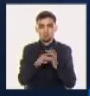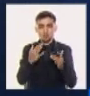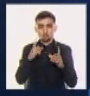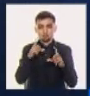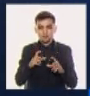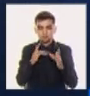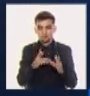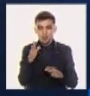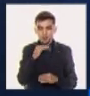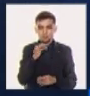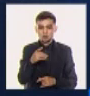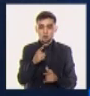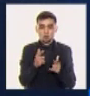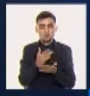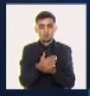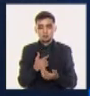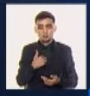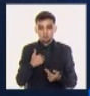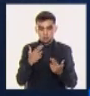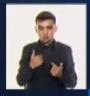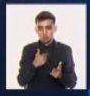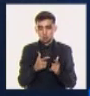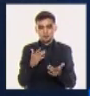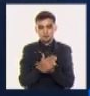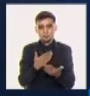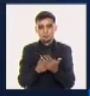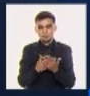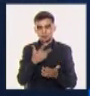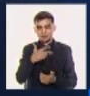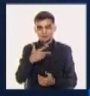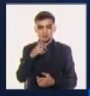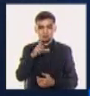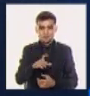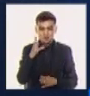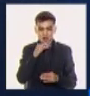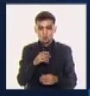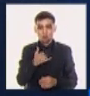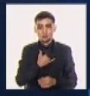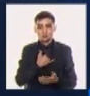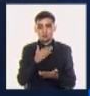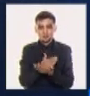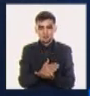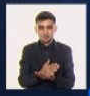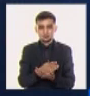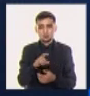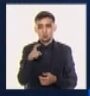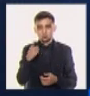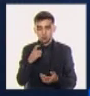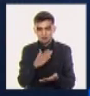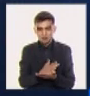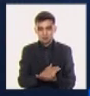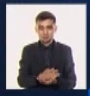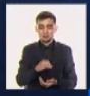пациентов? Мы, в принципе, готовы сейчас принять около 30 пациентов. У нас есть и хирургия,